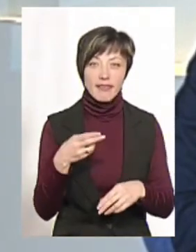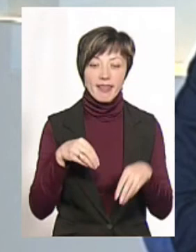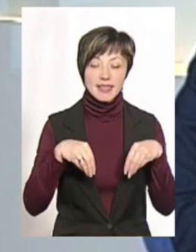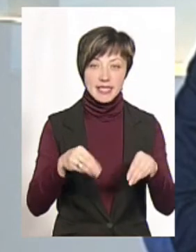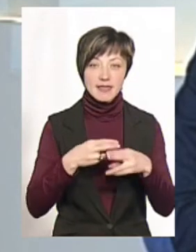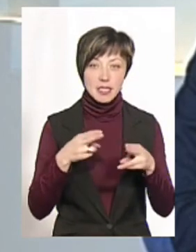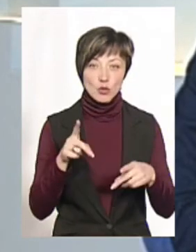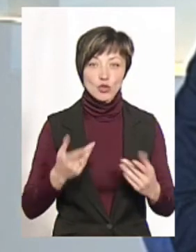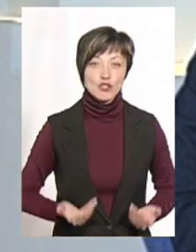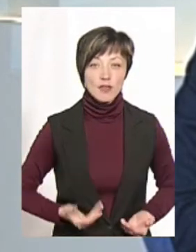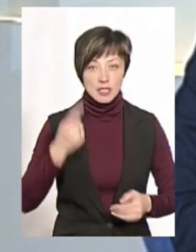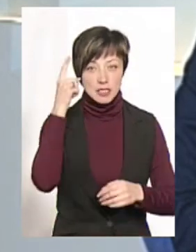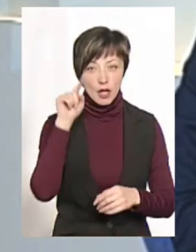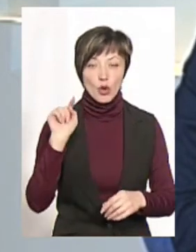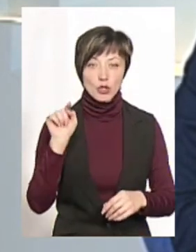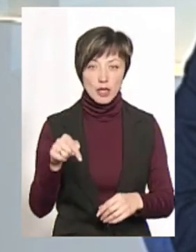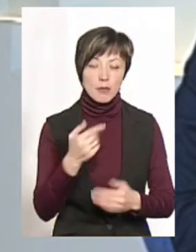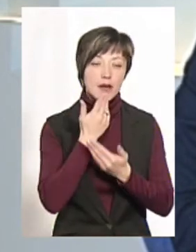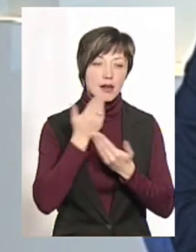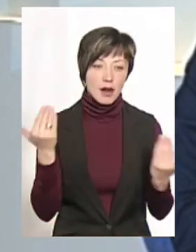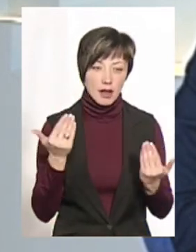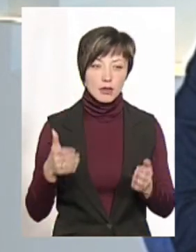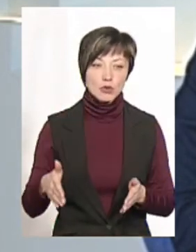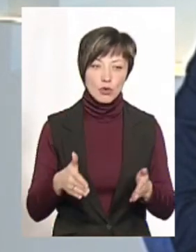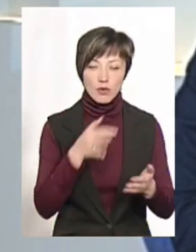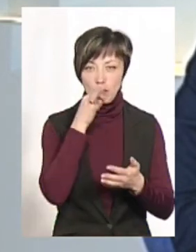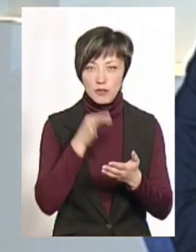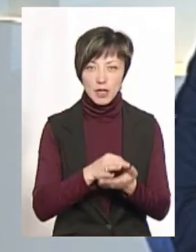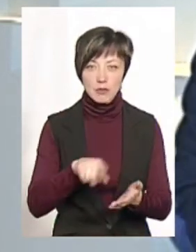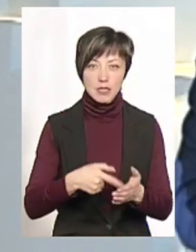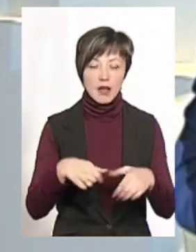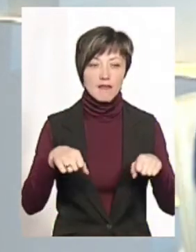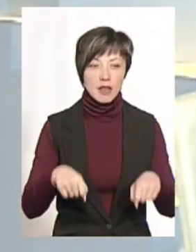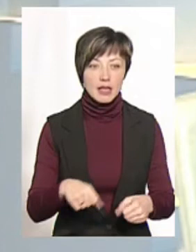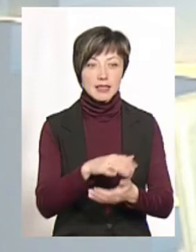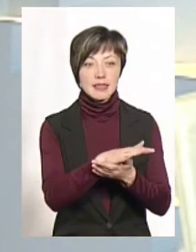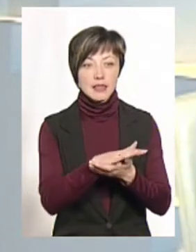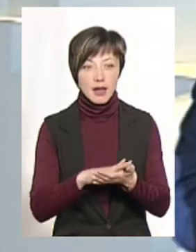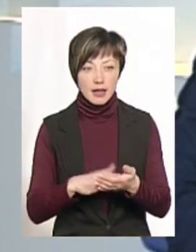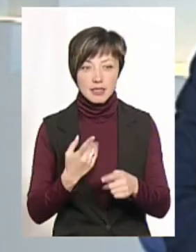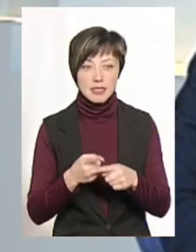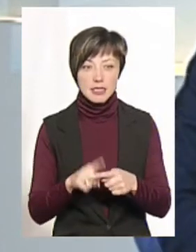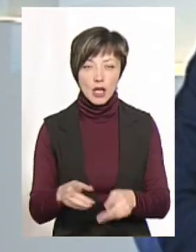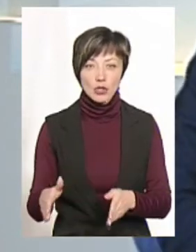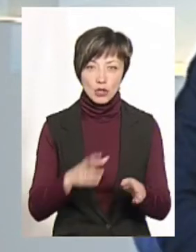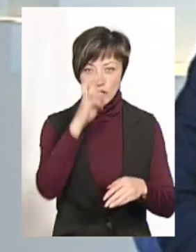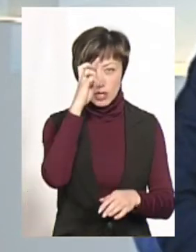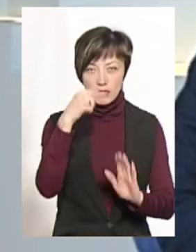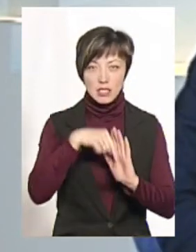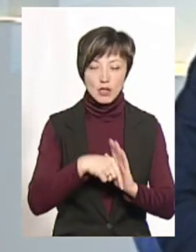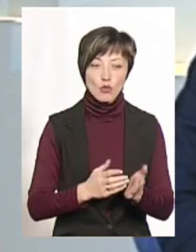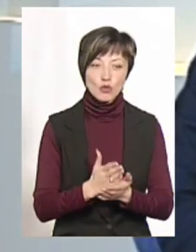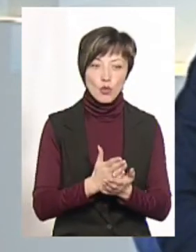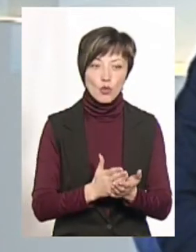Сінєва станція, хто там живе, знає, отам от край дороги, за яку відповідає міська влада. Далі це дорога державного значення,